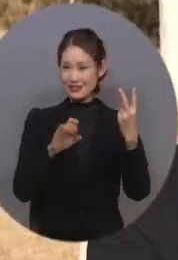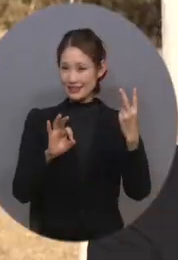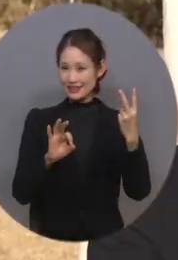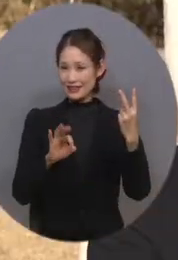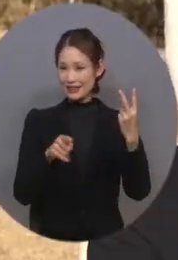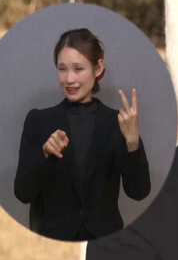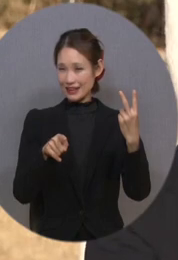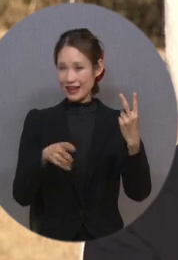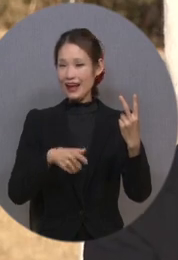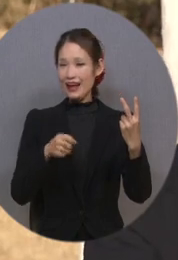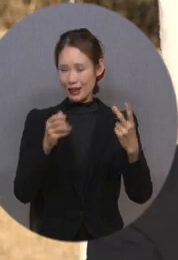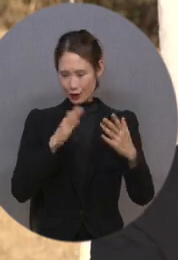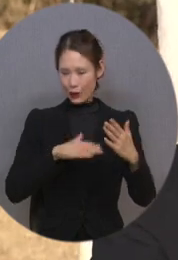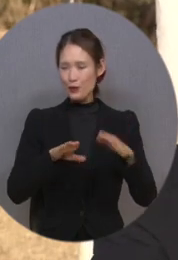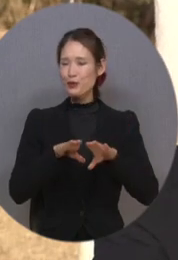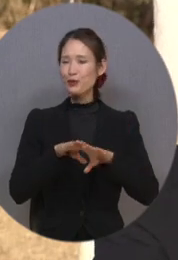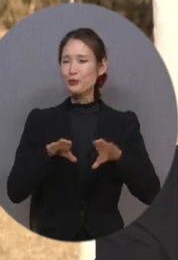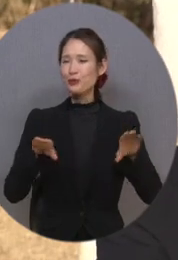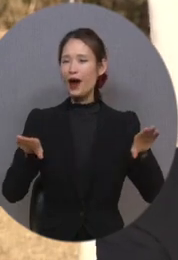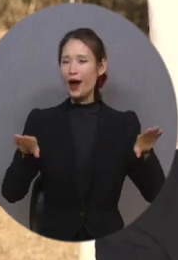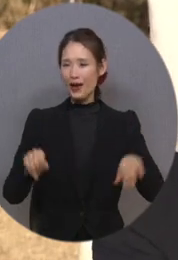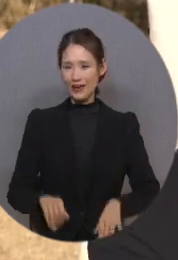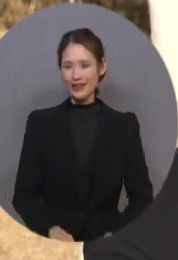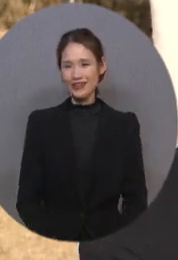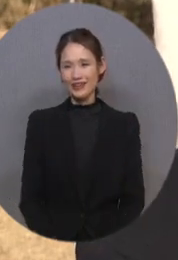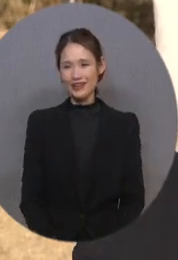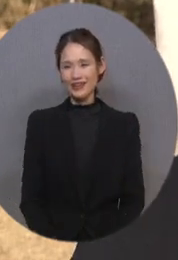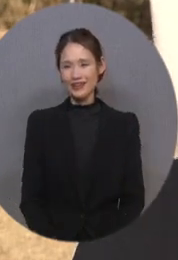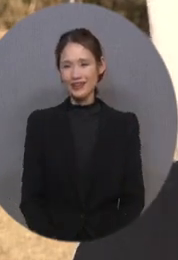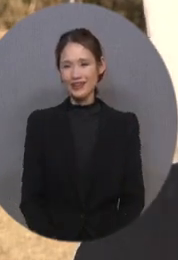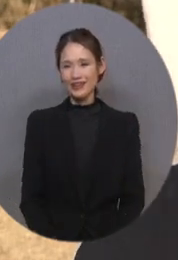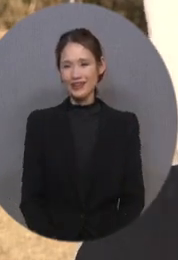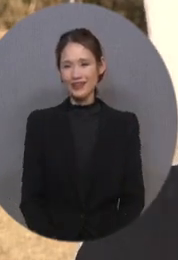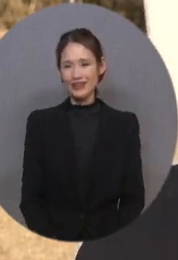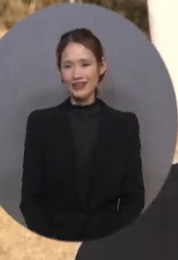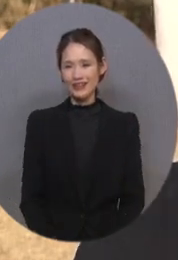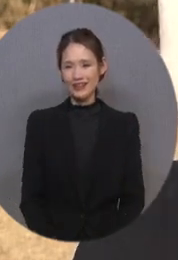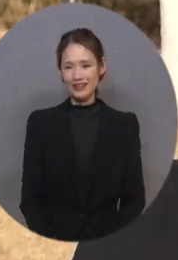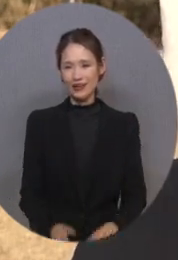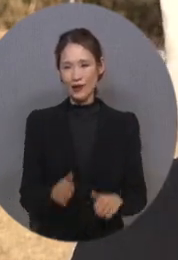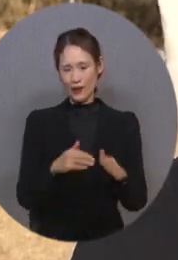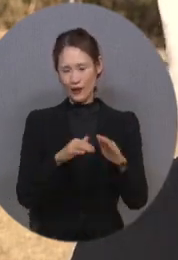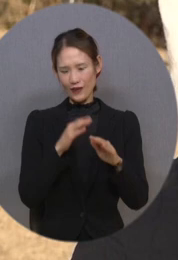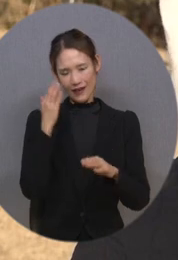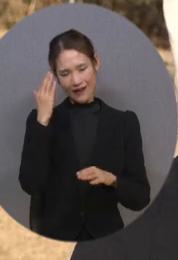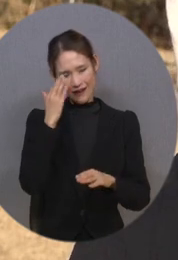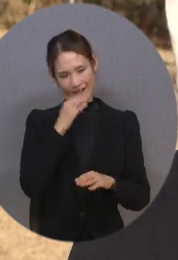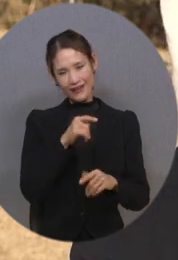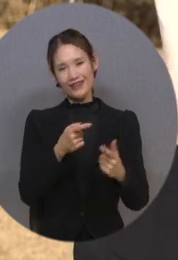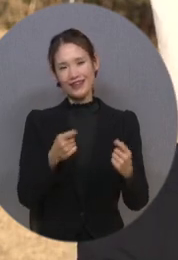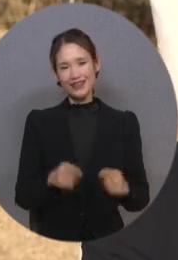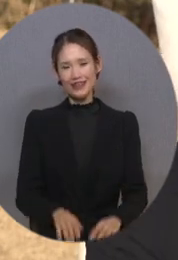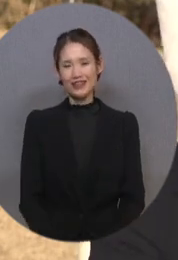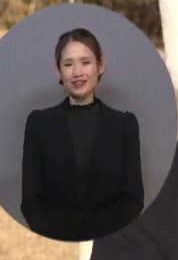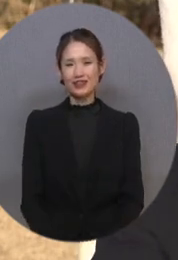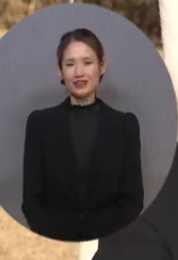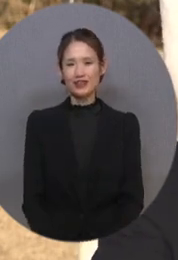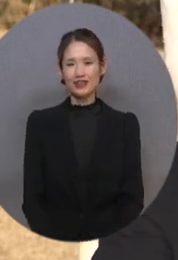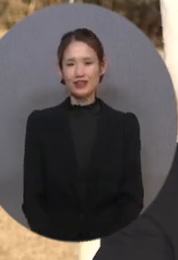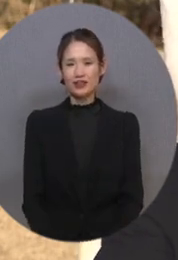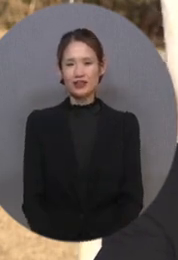했다니까 아주 공정하대. 네. 그러니까. 아, 너무 공정했어요. 너무 공정했죠. 너무 공정한. 야, 자